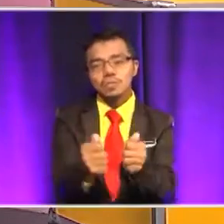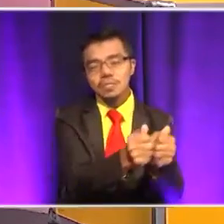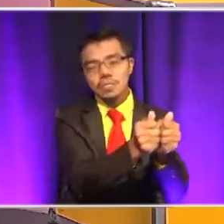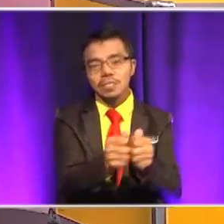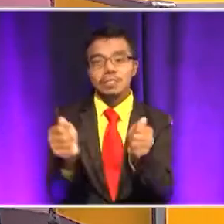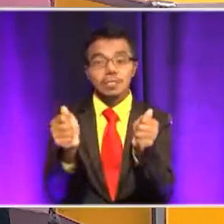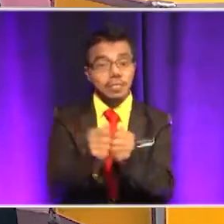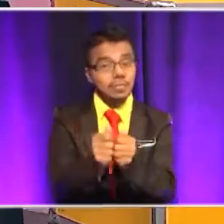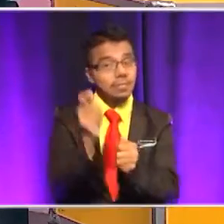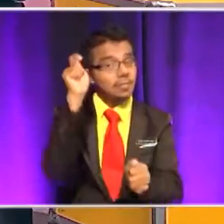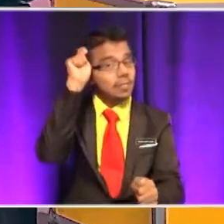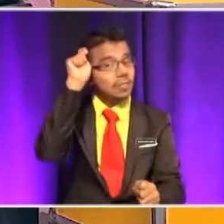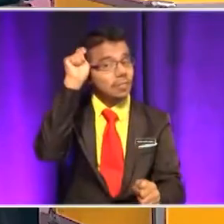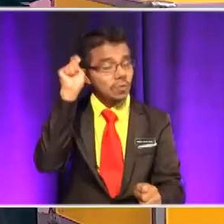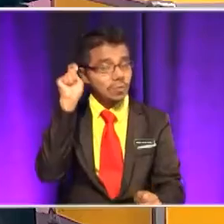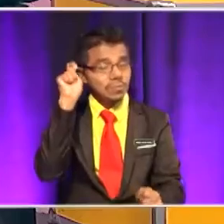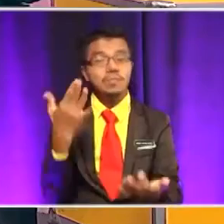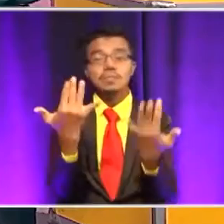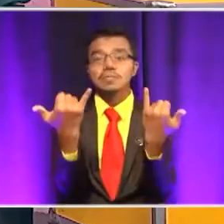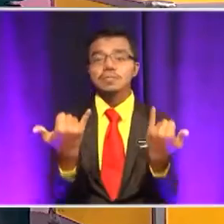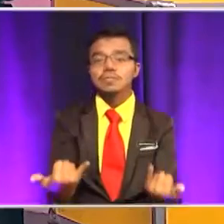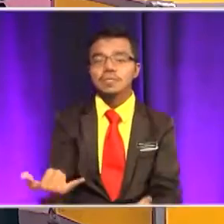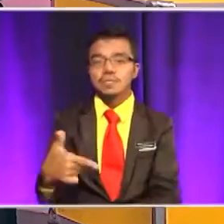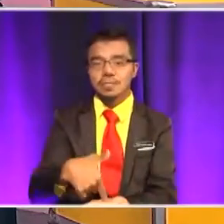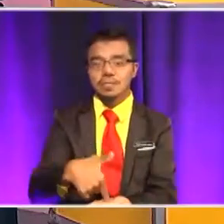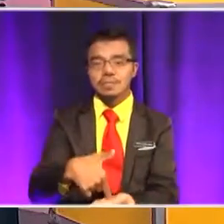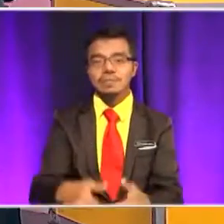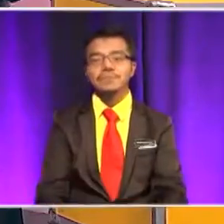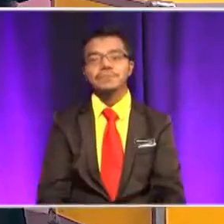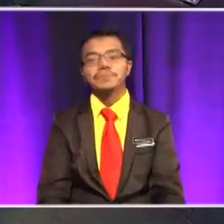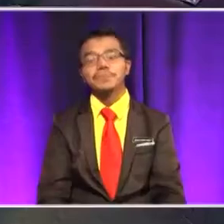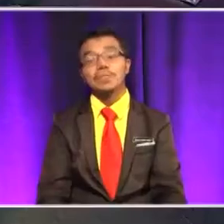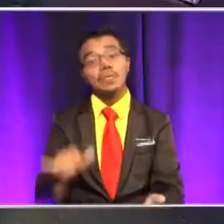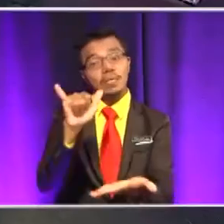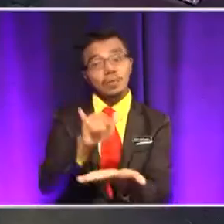di pasaran sekarang itu yang asas tentang penghasilan produk